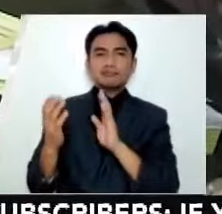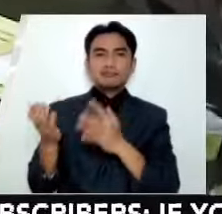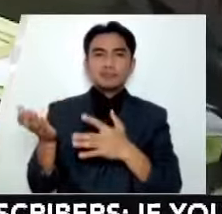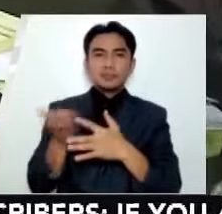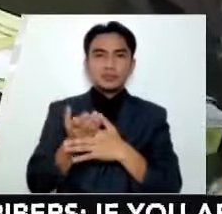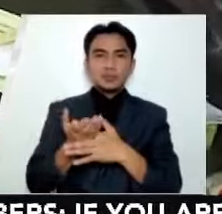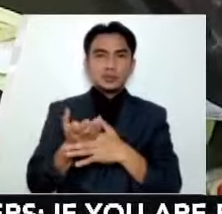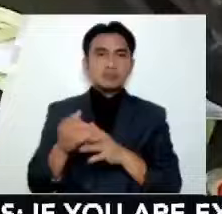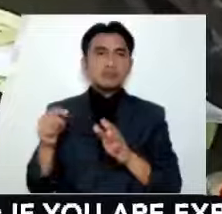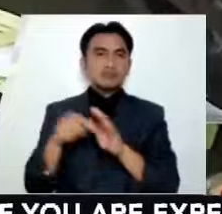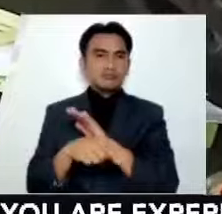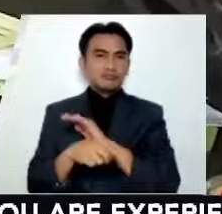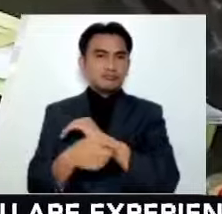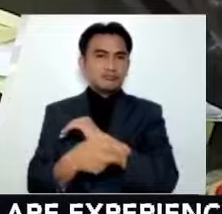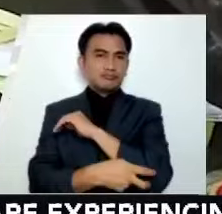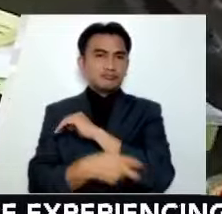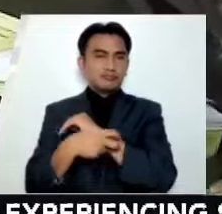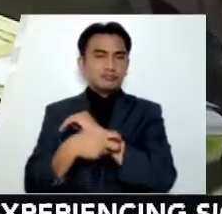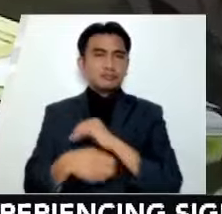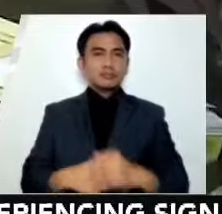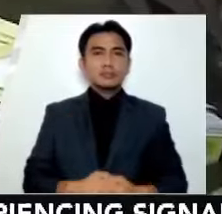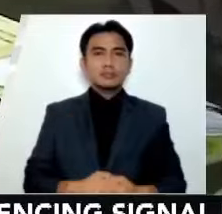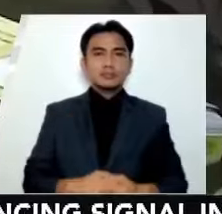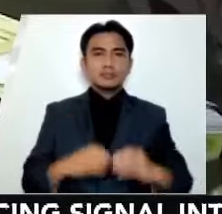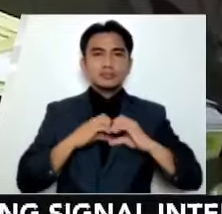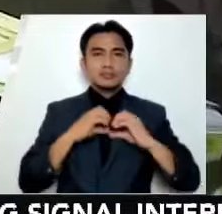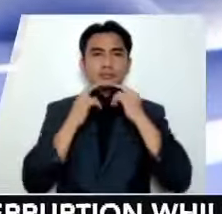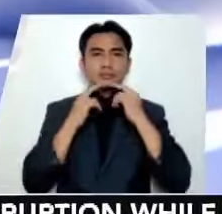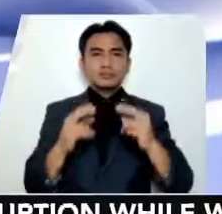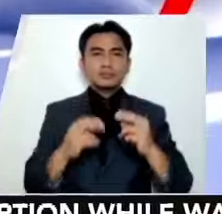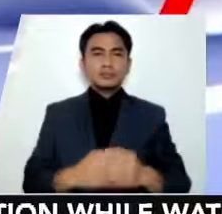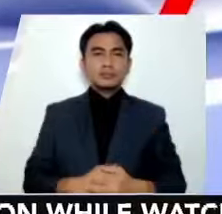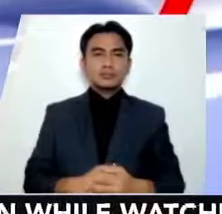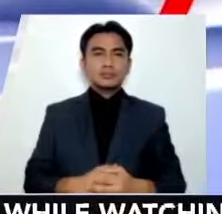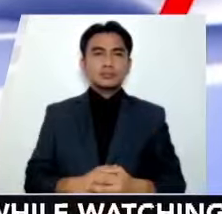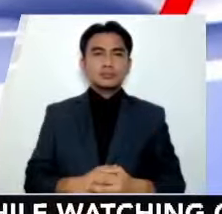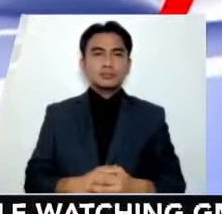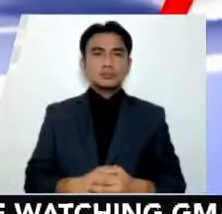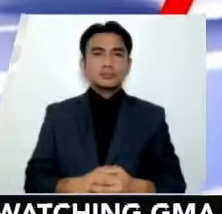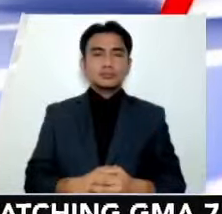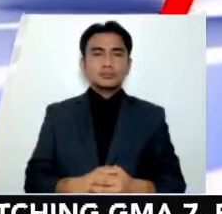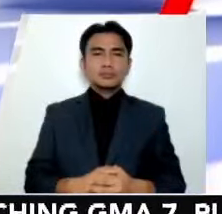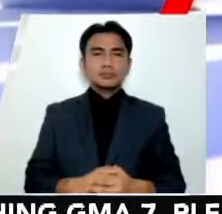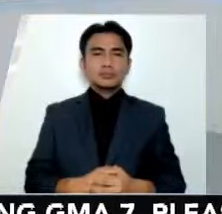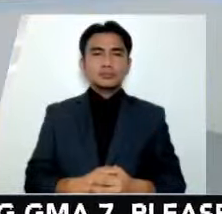Perez, nagbabalita para sa GMA Integrated News.